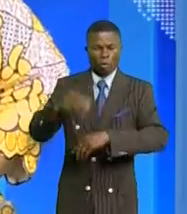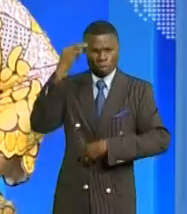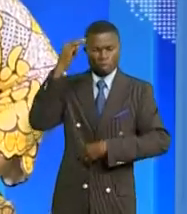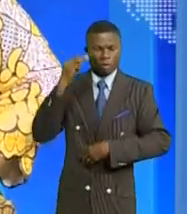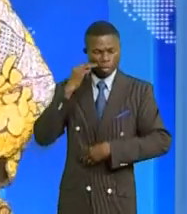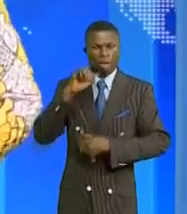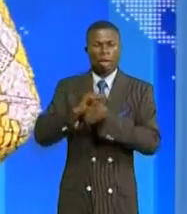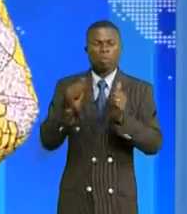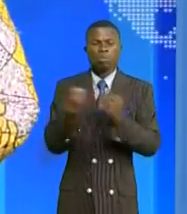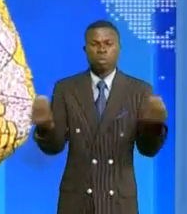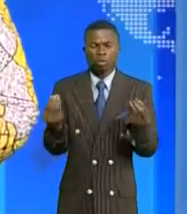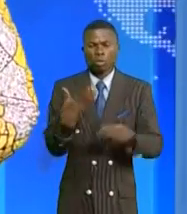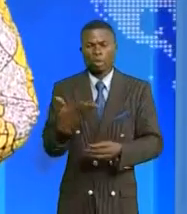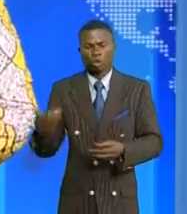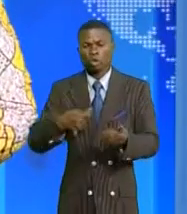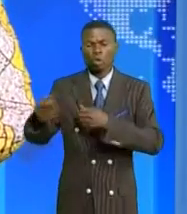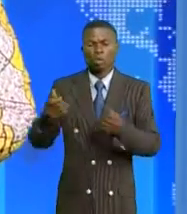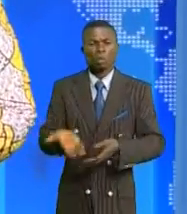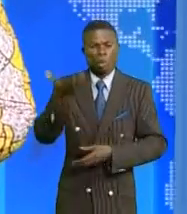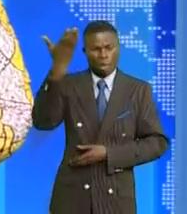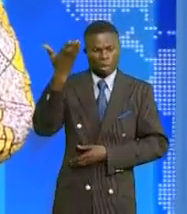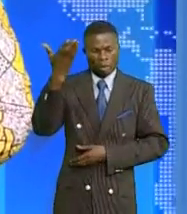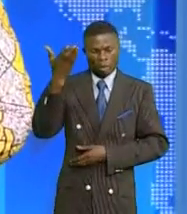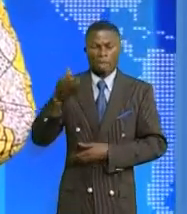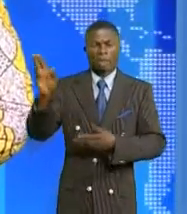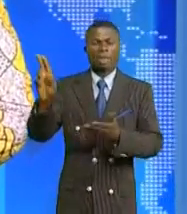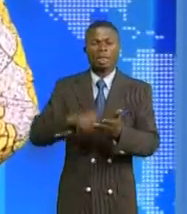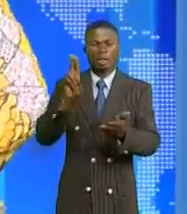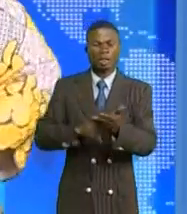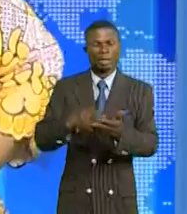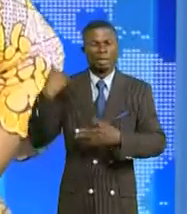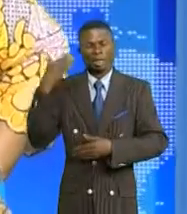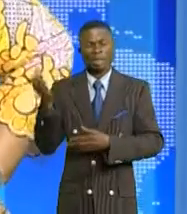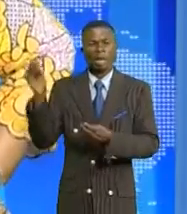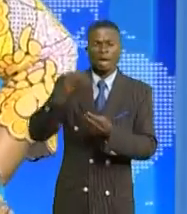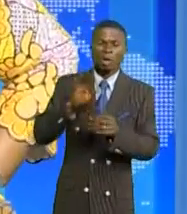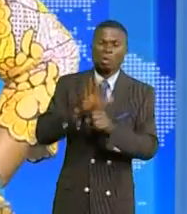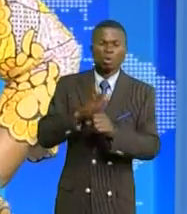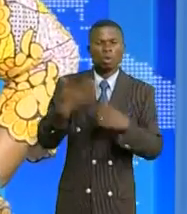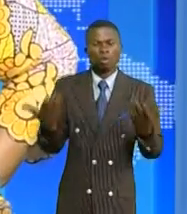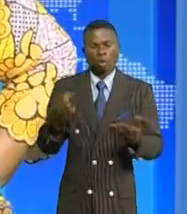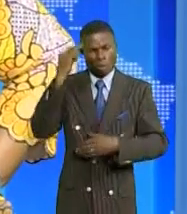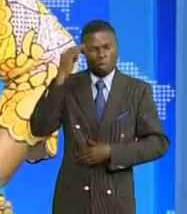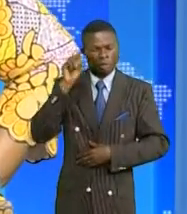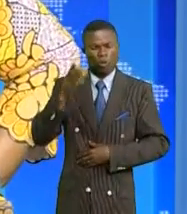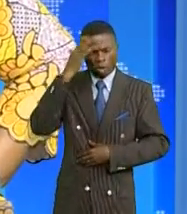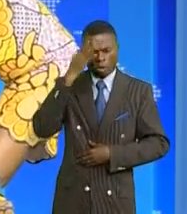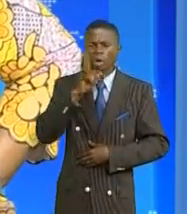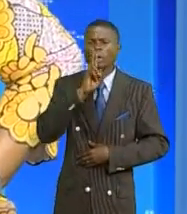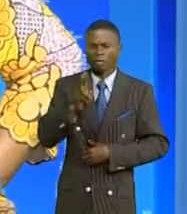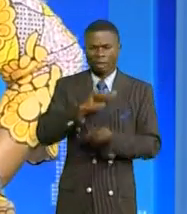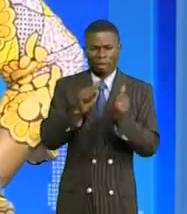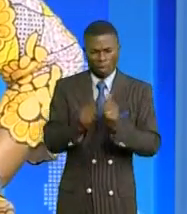facteurs qui font que les prix augmentent. Est-ce la fiscalité ou la parafiscalité? En tout cas, le ministre veut en avoir le cœur